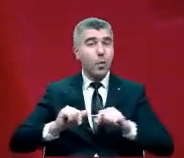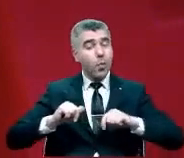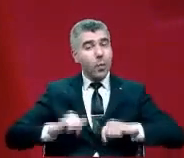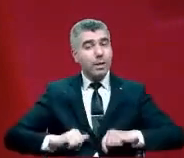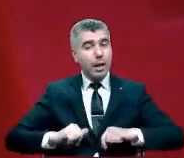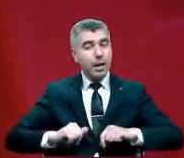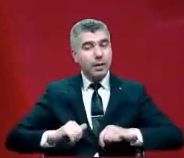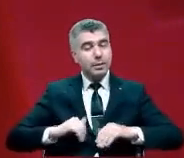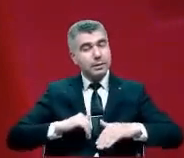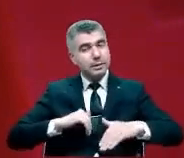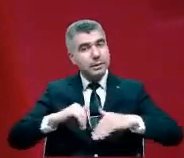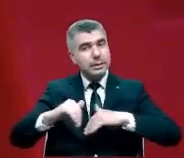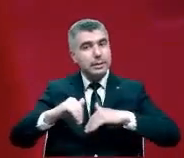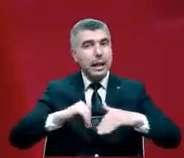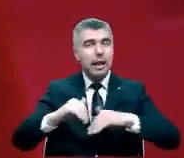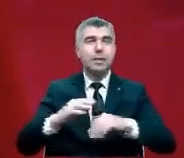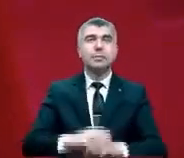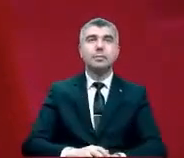التجهيز.